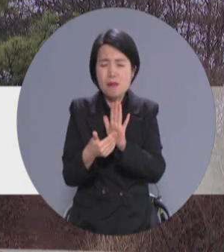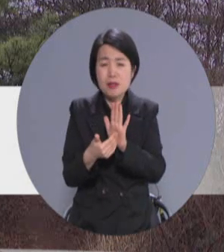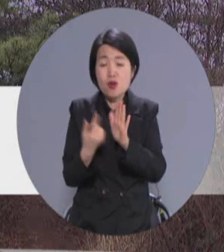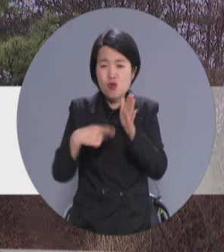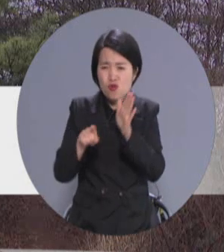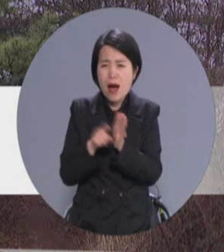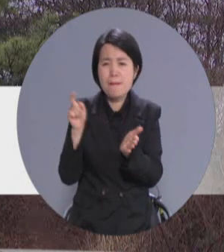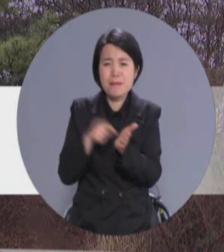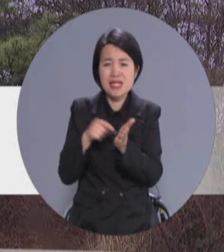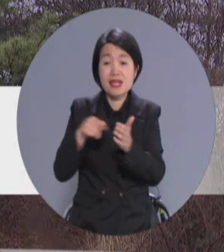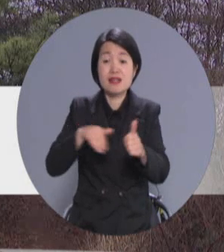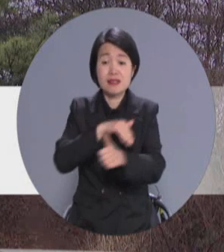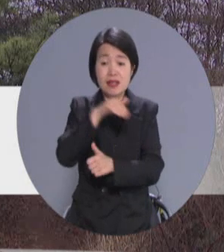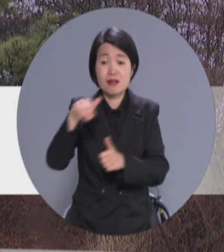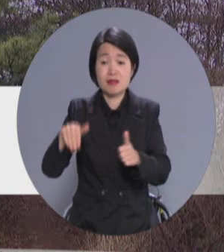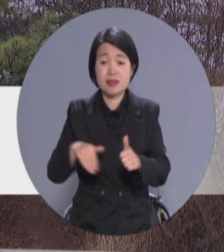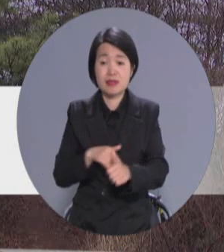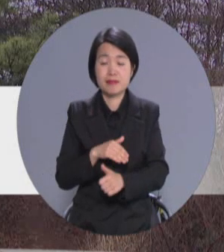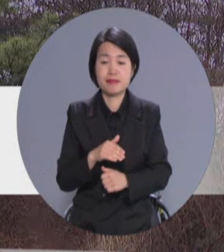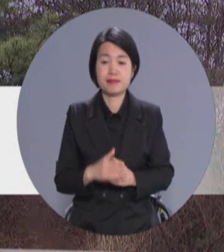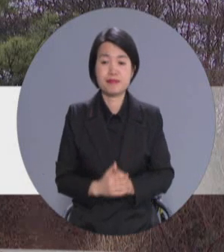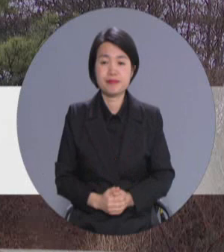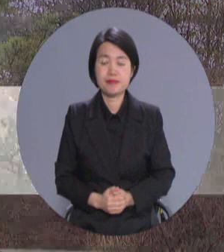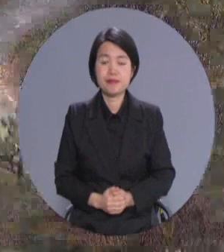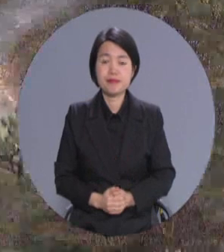걸렸습니다. 김주희 기자가 보도합니다.